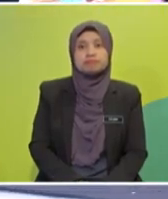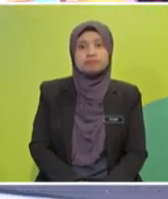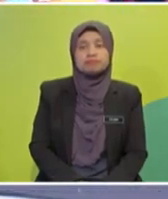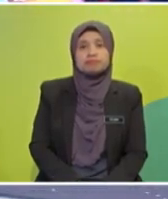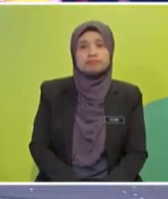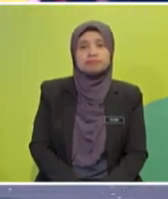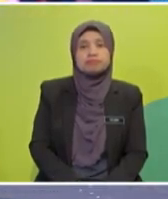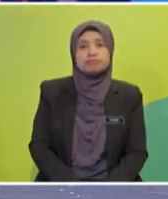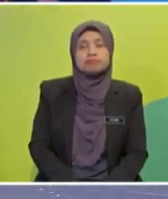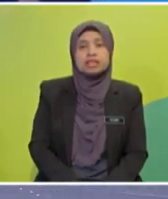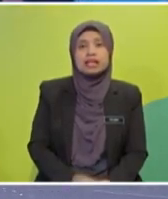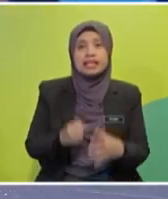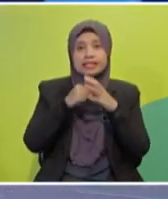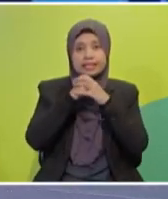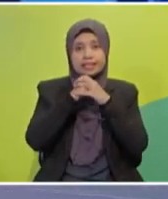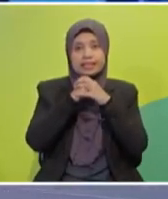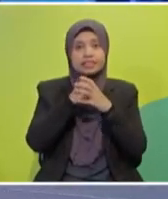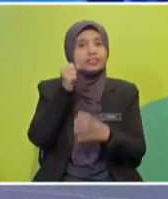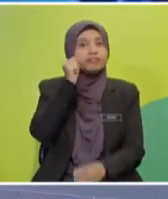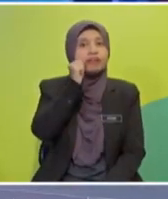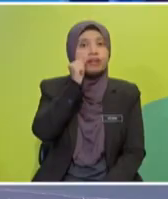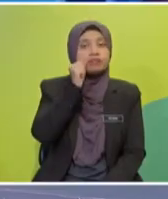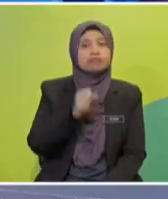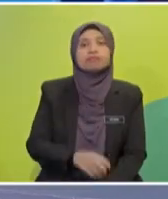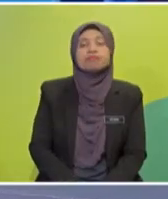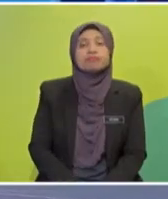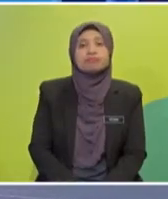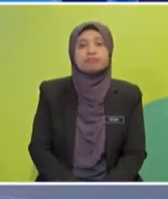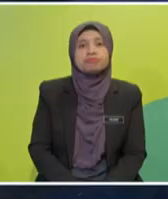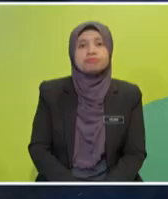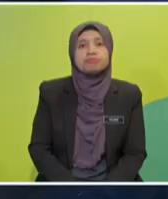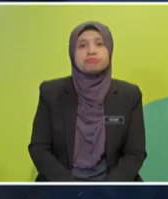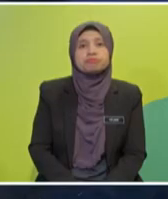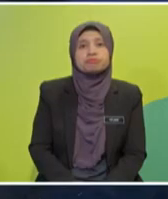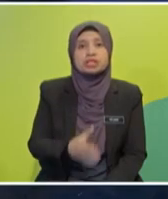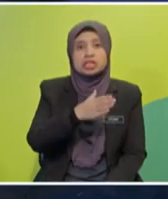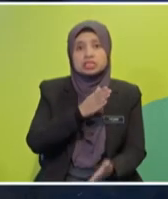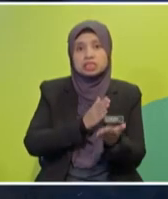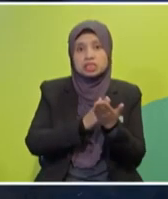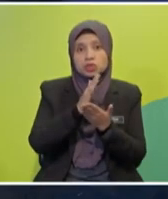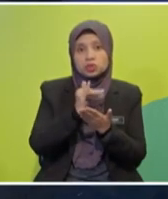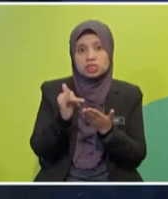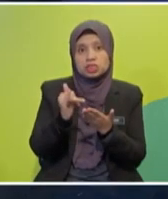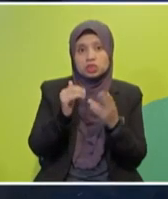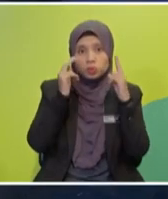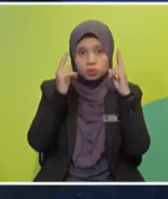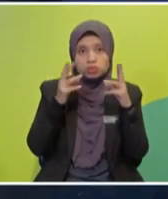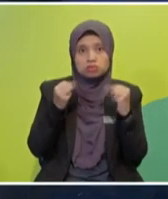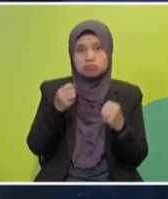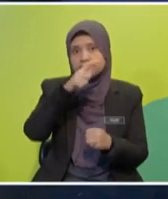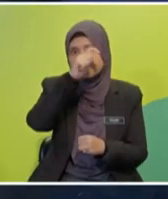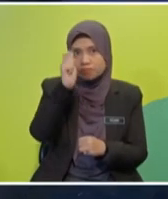Okey. Okey, tahniah kepada Syifa dapat satu ganjaran. Dipersilakan Ustazah. Okey, dan seterusnya Ustazah nak tanya.